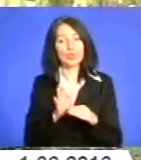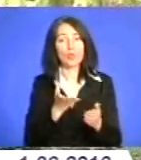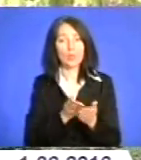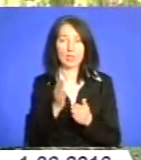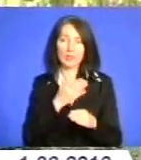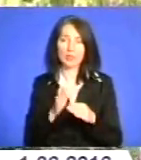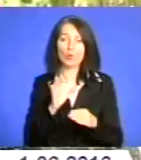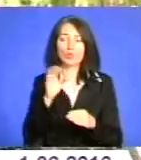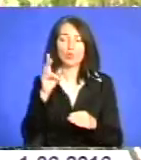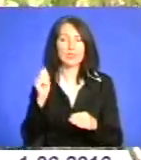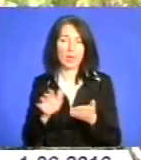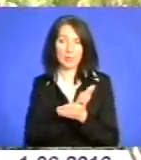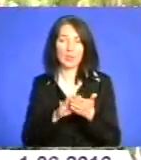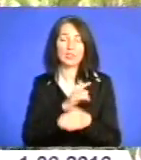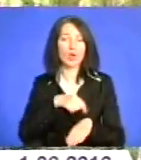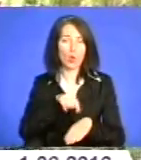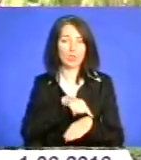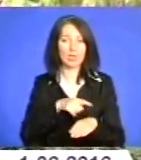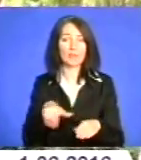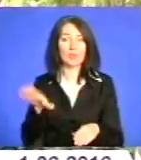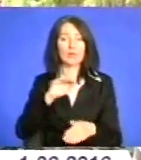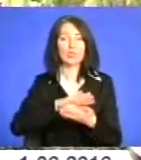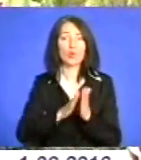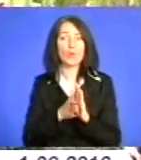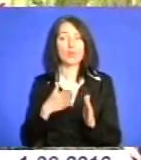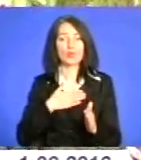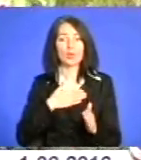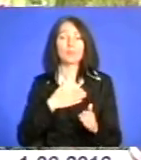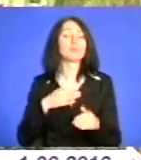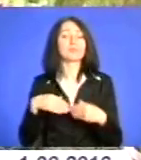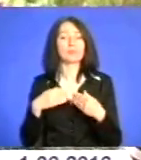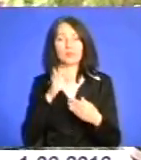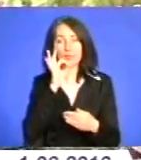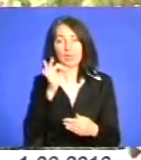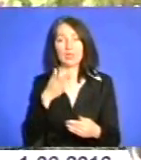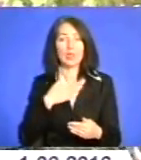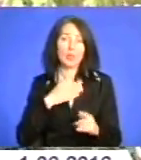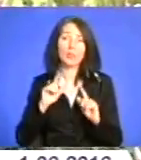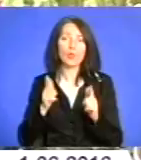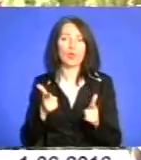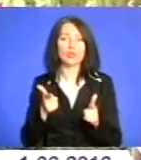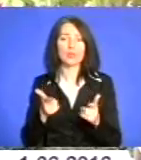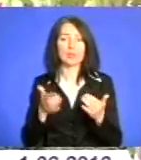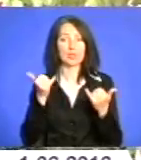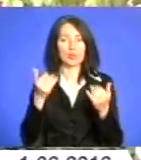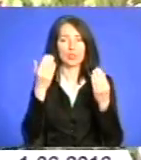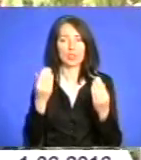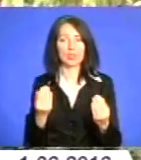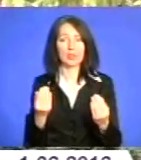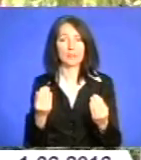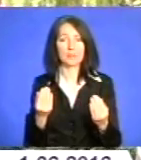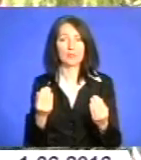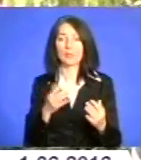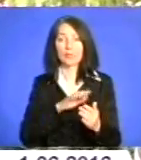соціальними годинами. Тобто на всі умови, що нам висували, ми погоджувалися, а на сьогоднішній день